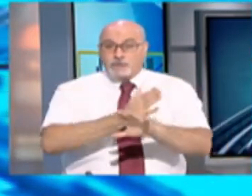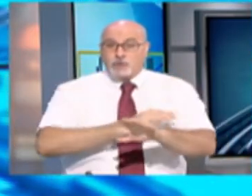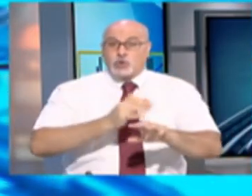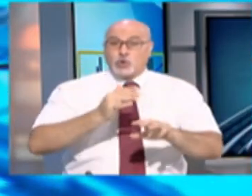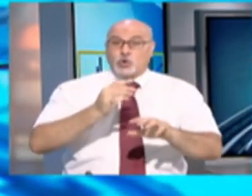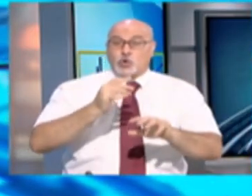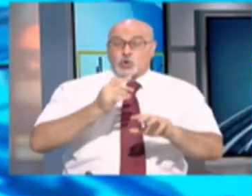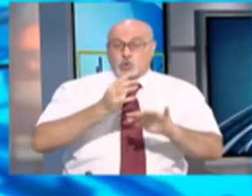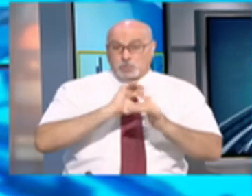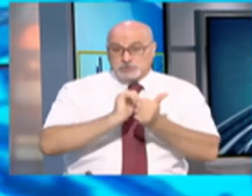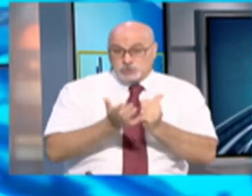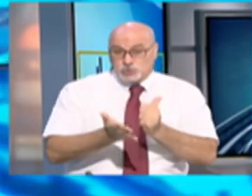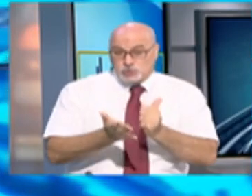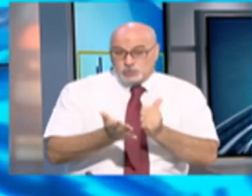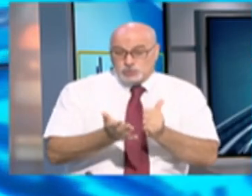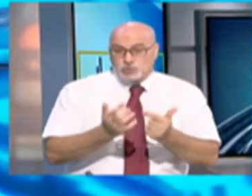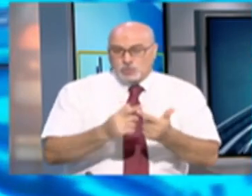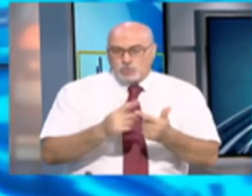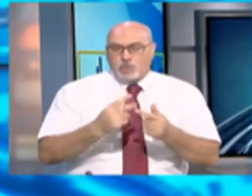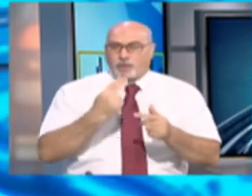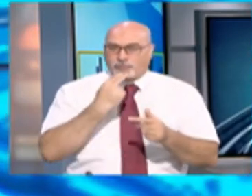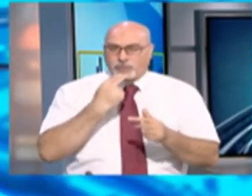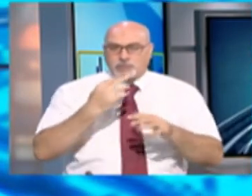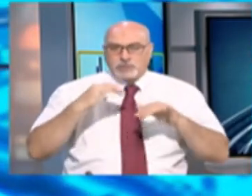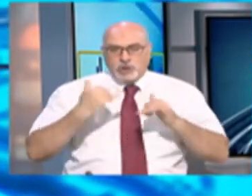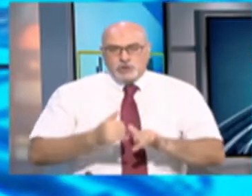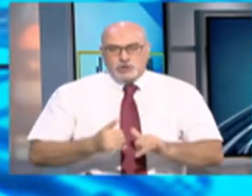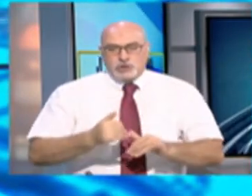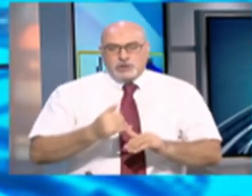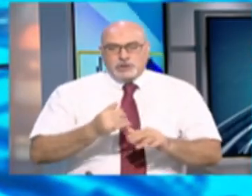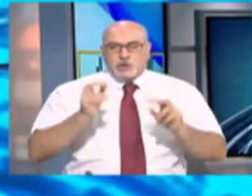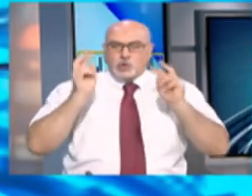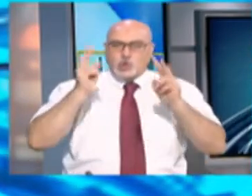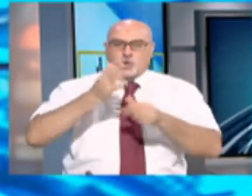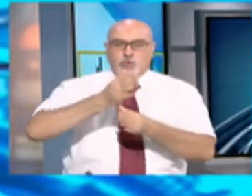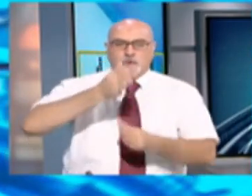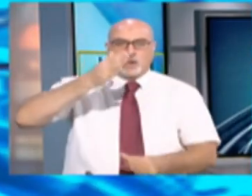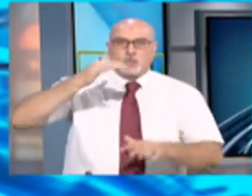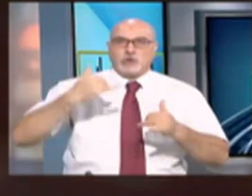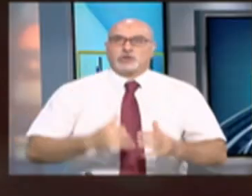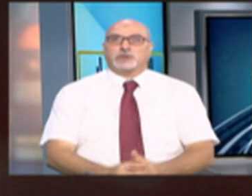الرياضية إيمانا منها بقدرة الرياضيين الجزائريين على تشريف الراية الوطنية.